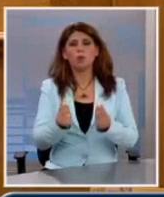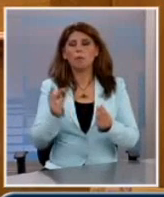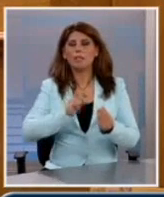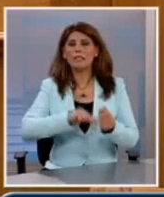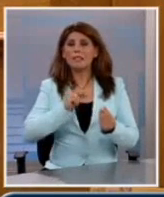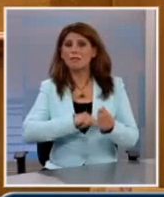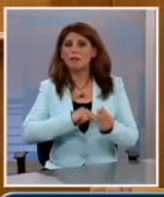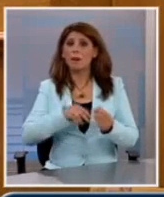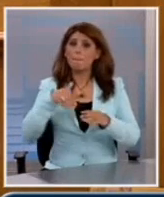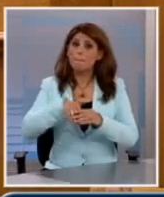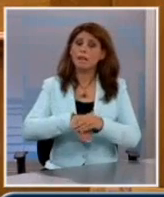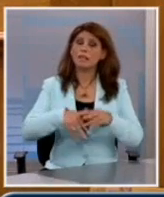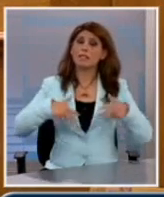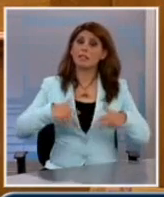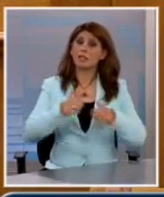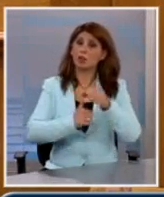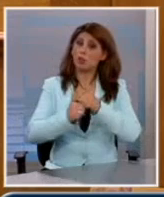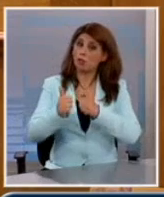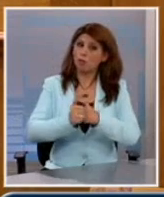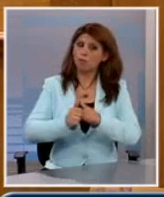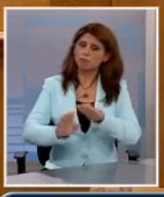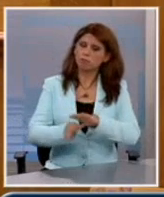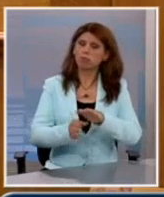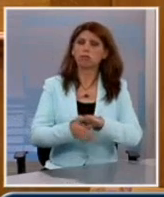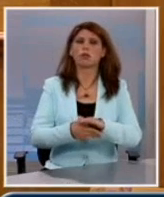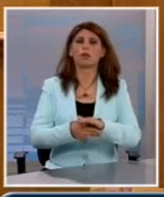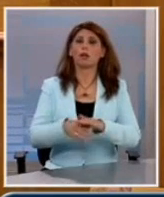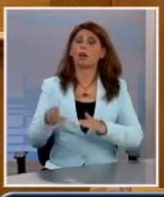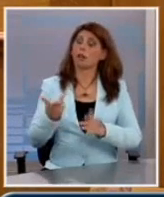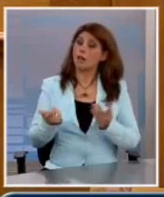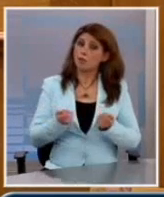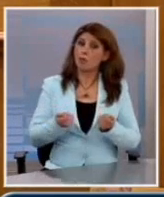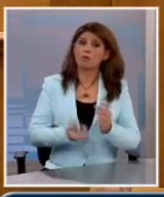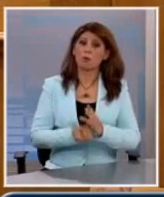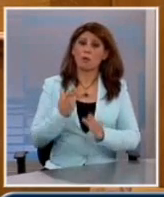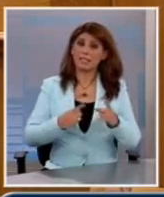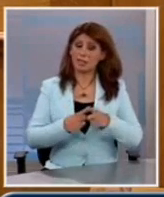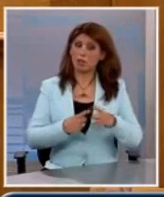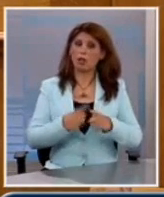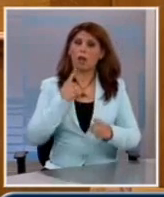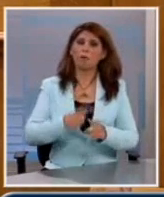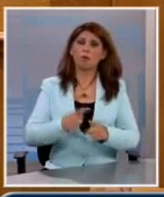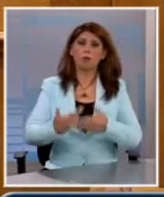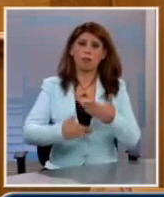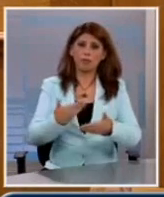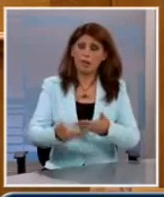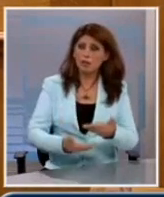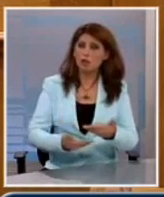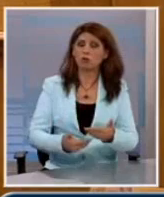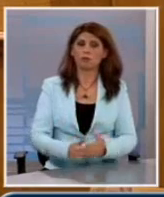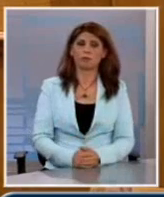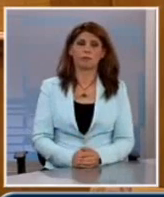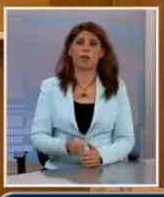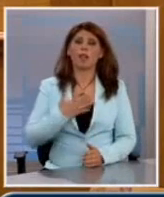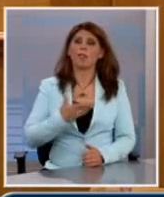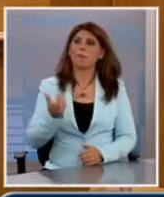εντός κρατικής δομής, θέλει την αξιοποίηση των νέων τεχνολογιών, την απλοποίηση των διαδικασιών, θέλει